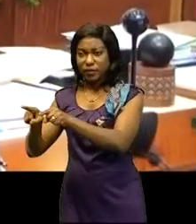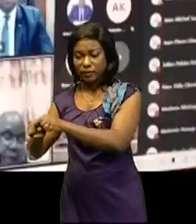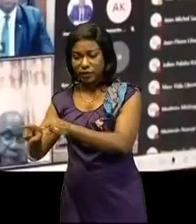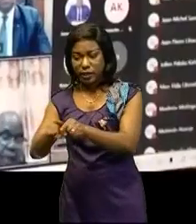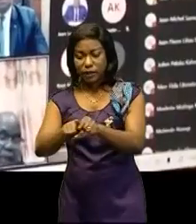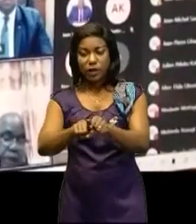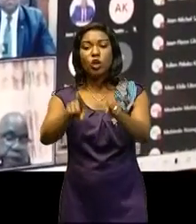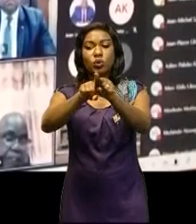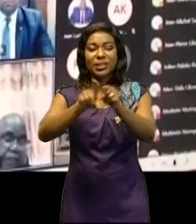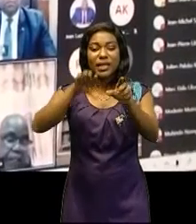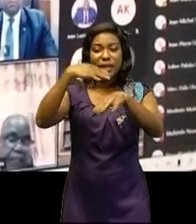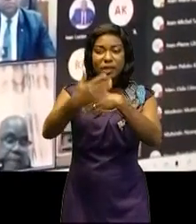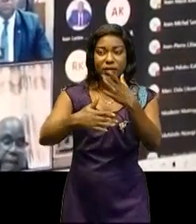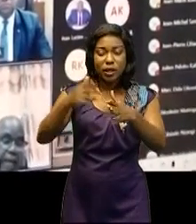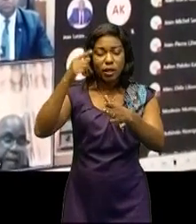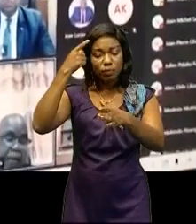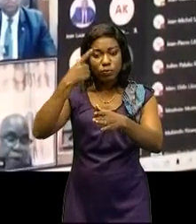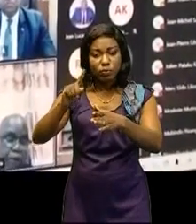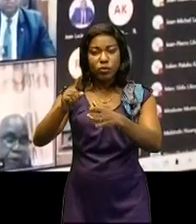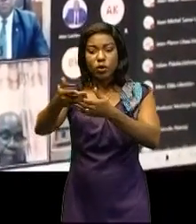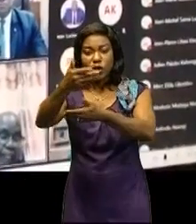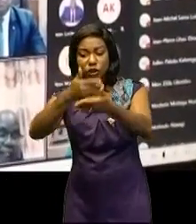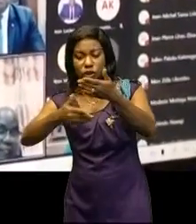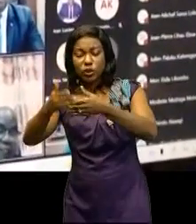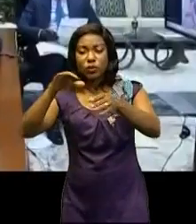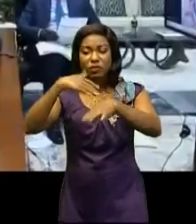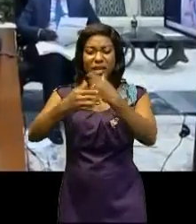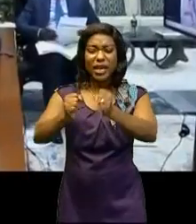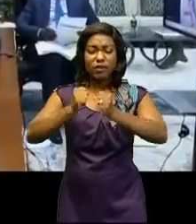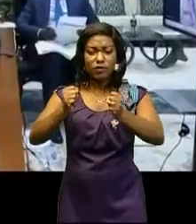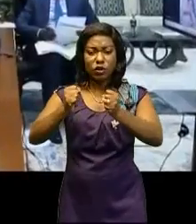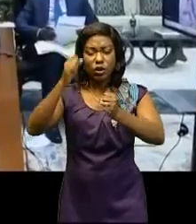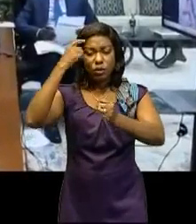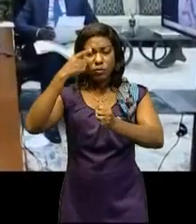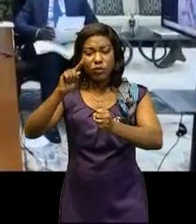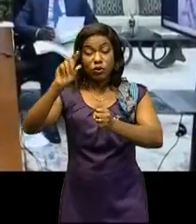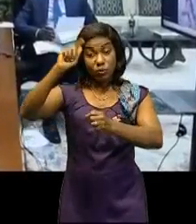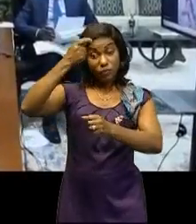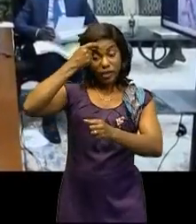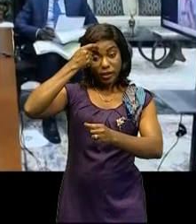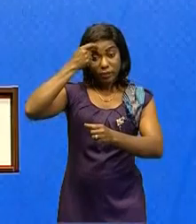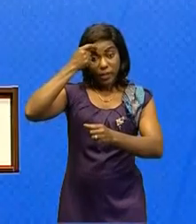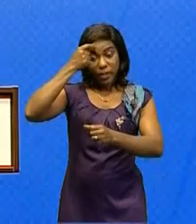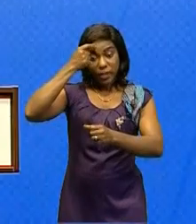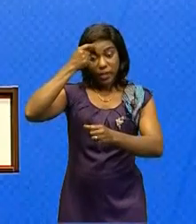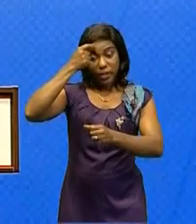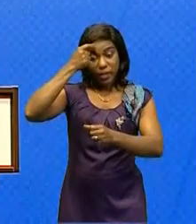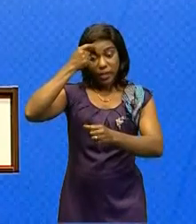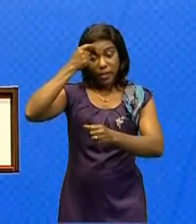à œuvrer en vue d'une convergence d'efforts et d'actions au sein du gouvernement. Dans les buts